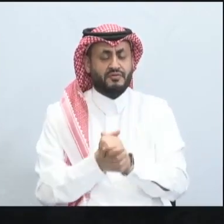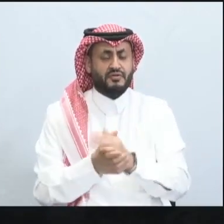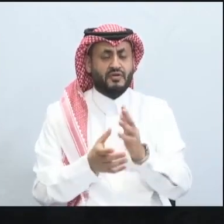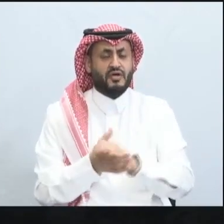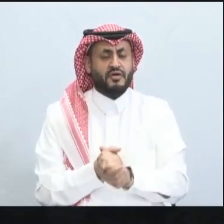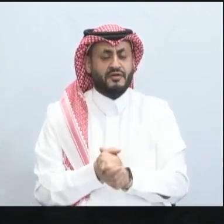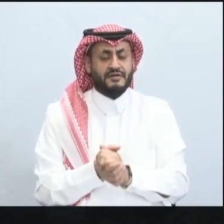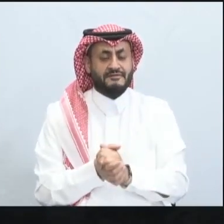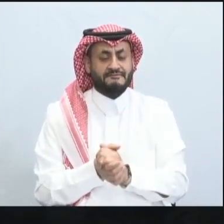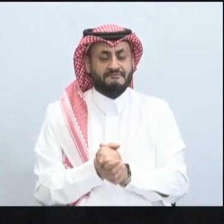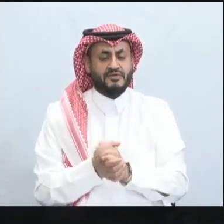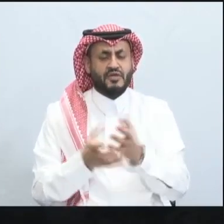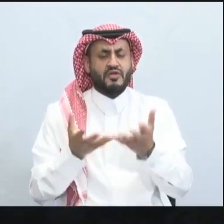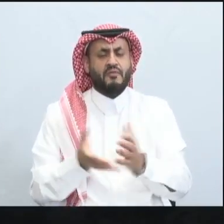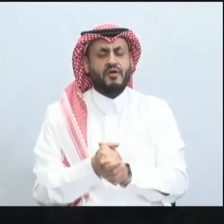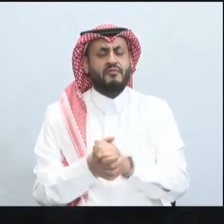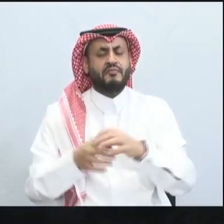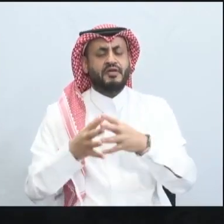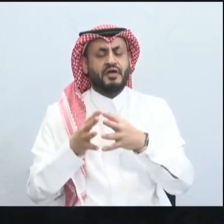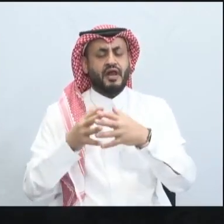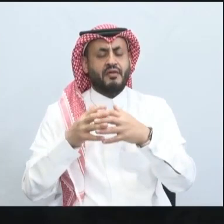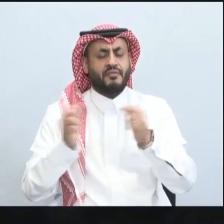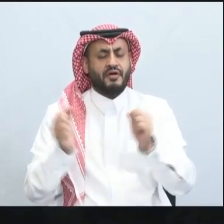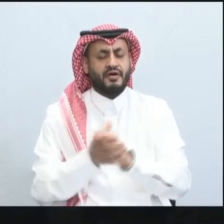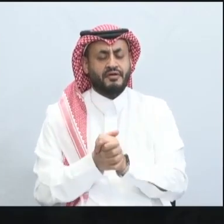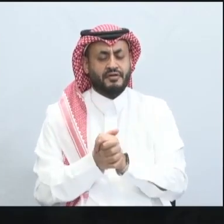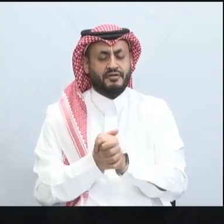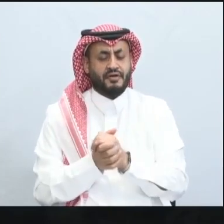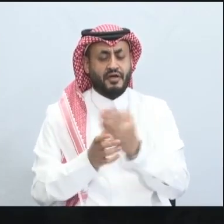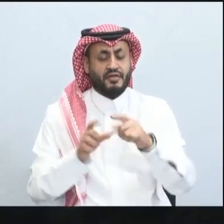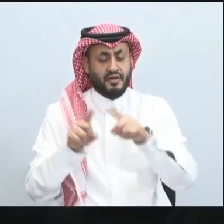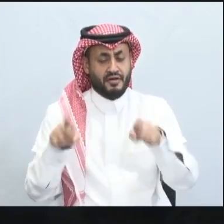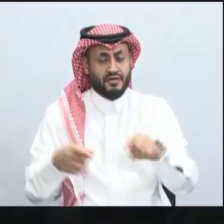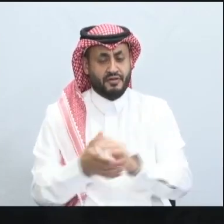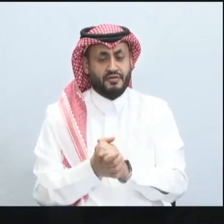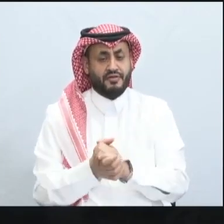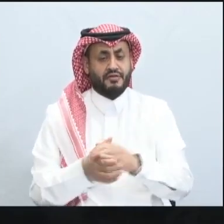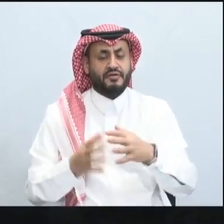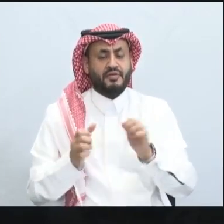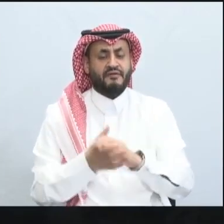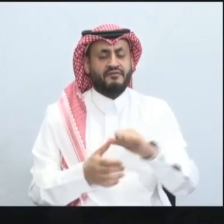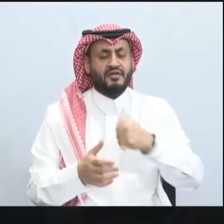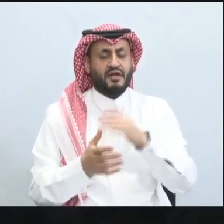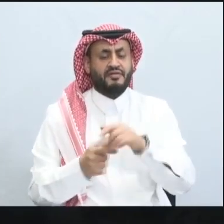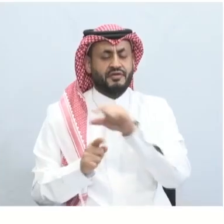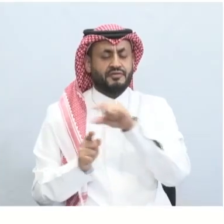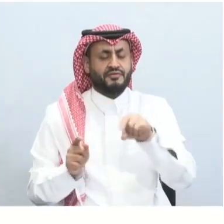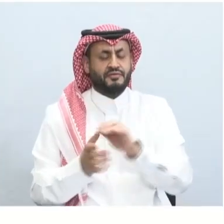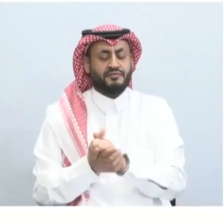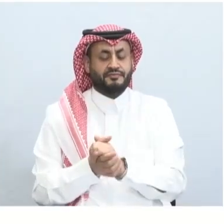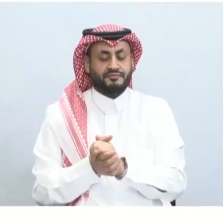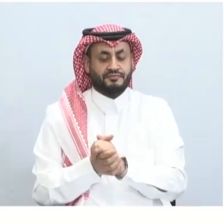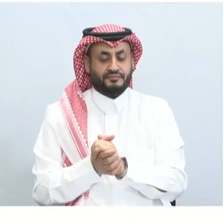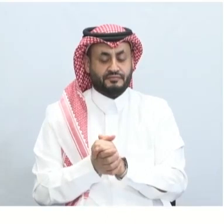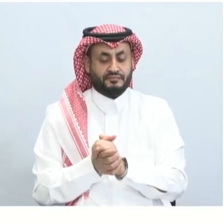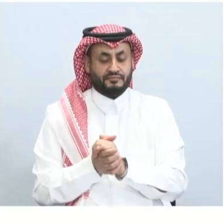المعاني الشيء الكبير فاذا هذا الحديث العظيم يبين فضل هذه الصوره كما جاء في حديث سعيد